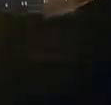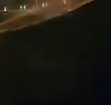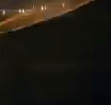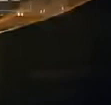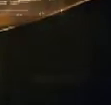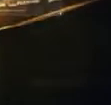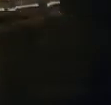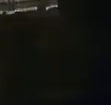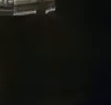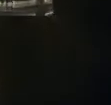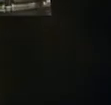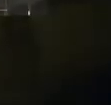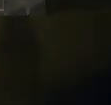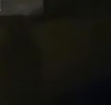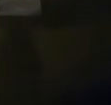Halo